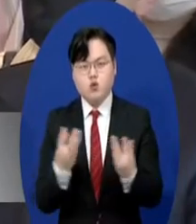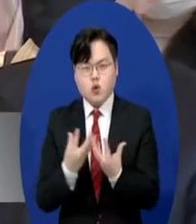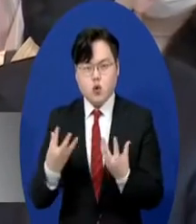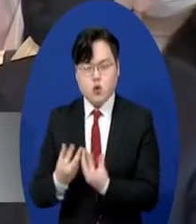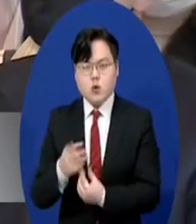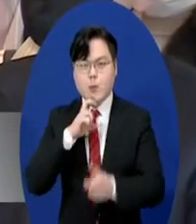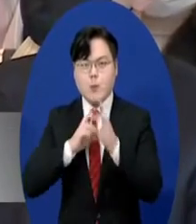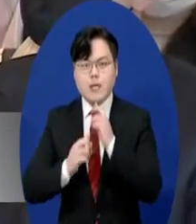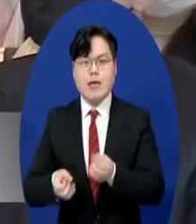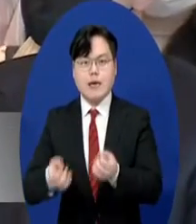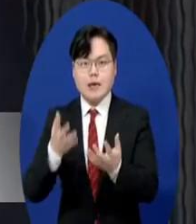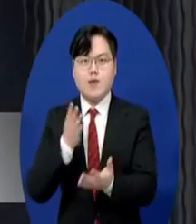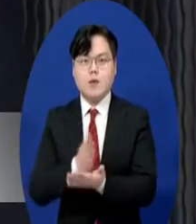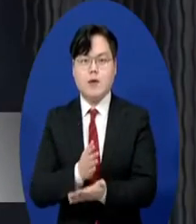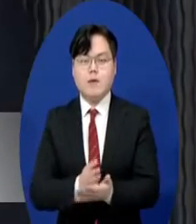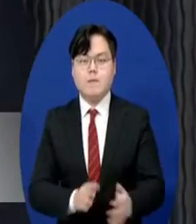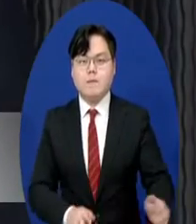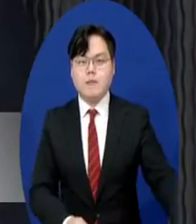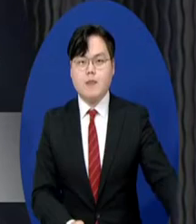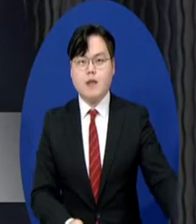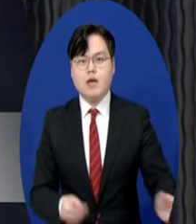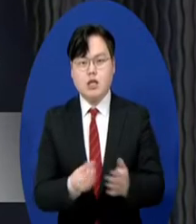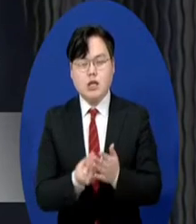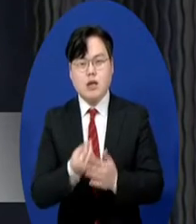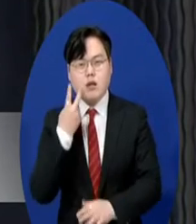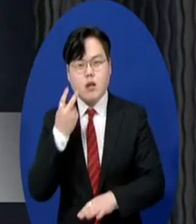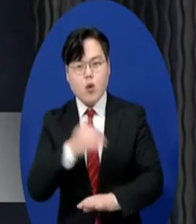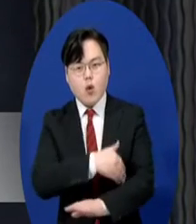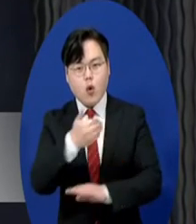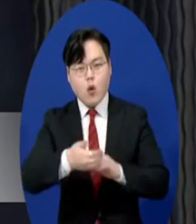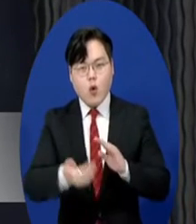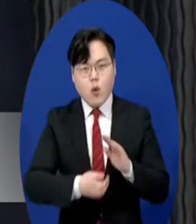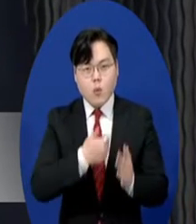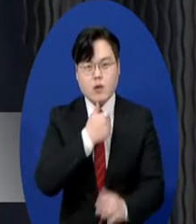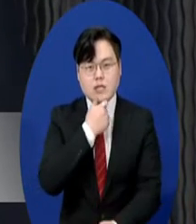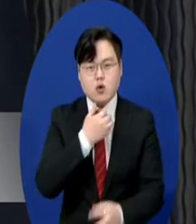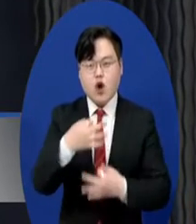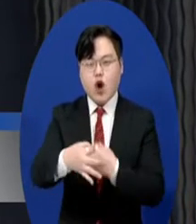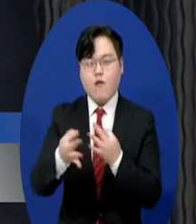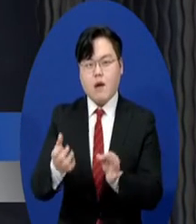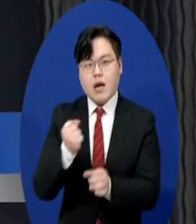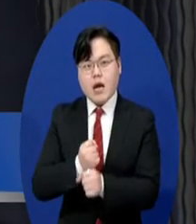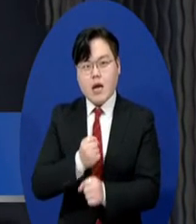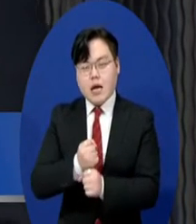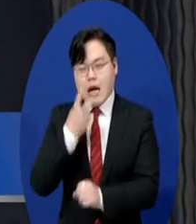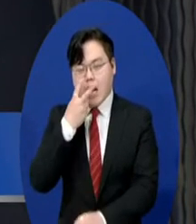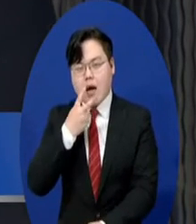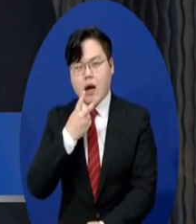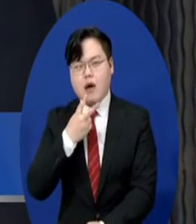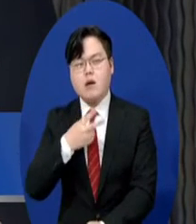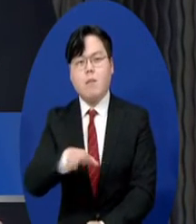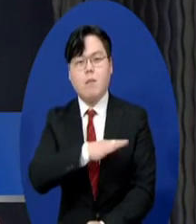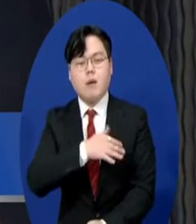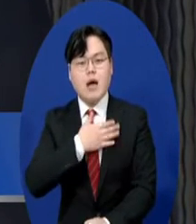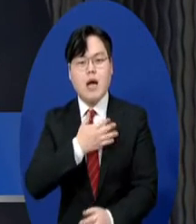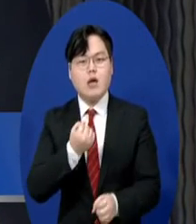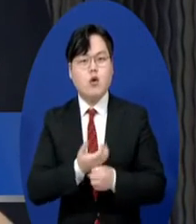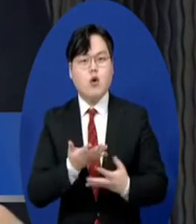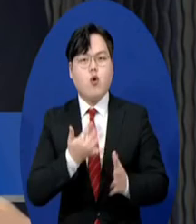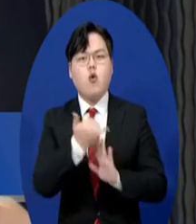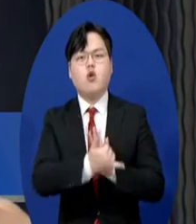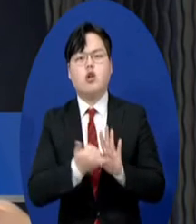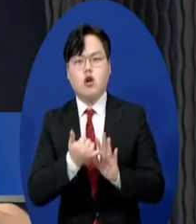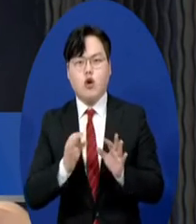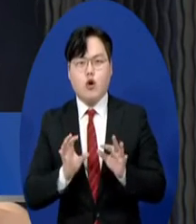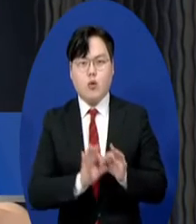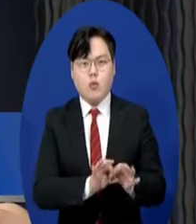тус хувигдсан дүн гарчээ. Одоо байнгын уулуур хааж байд юм уу эсвэл офист ажилладаг хүмүүсээс хайрцангуй өлтөн чанартай уучраас